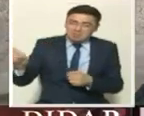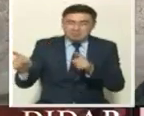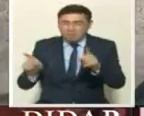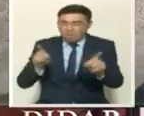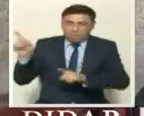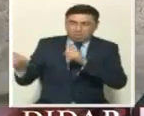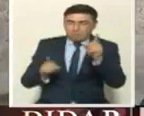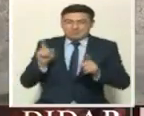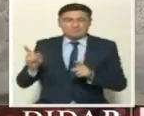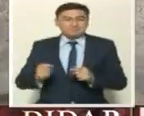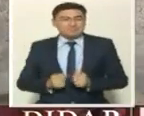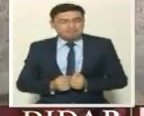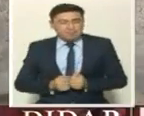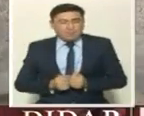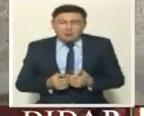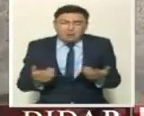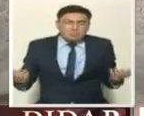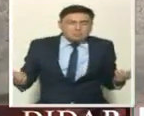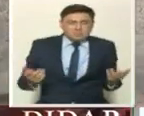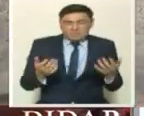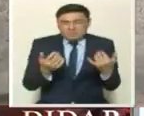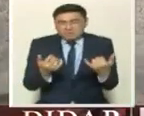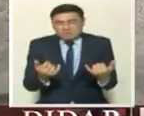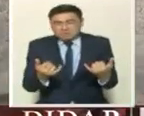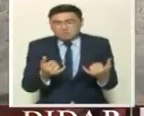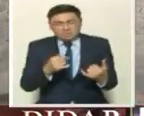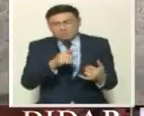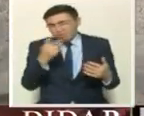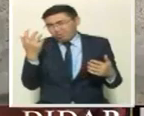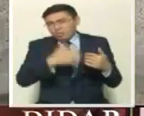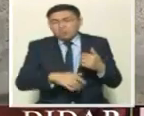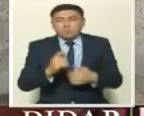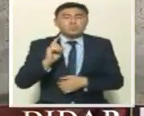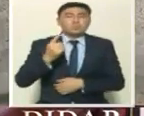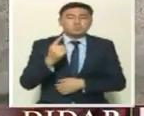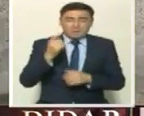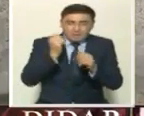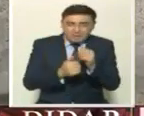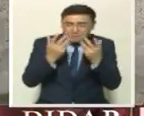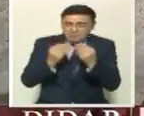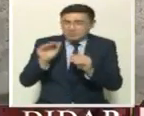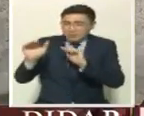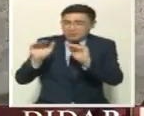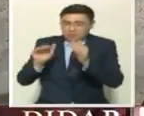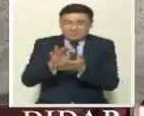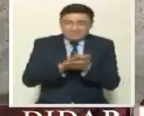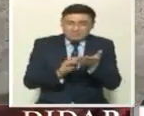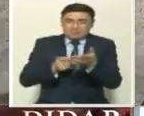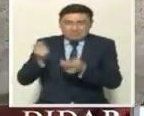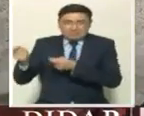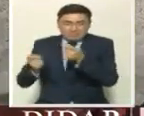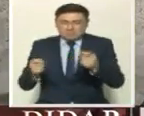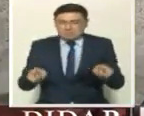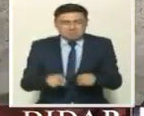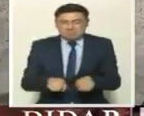на что это похоже Почему на это никто не обращает внимание игнорирует каждый день Обращаемся и оставляем заявку в общем